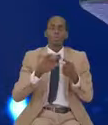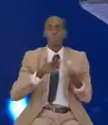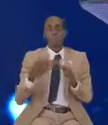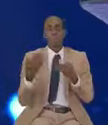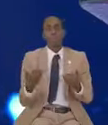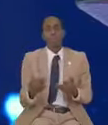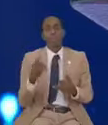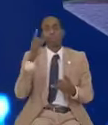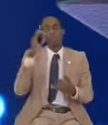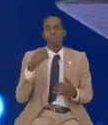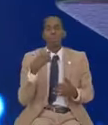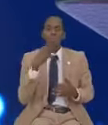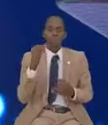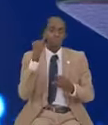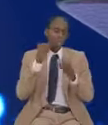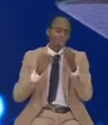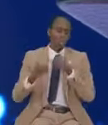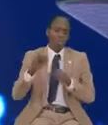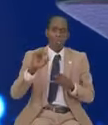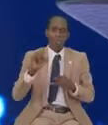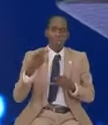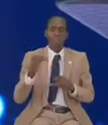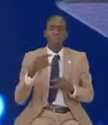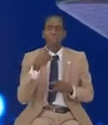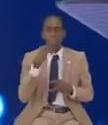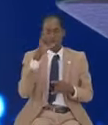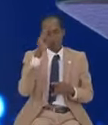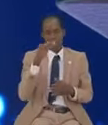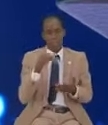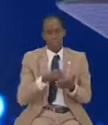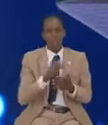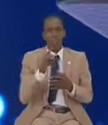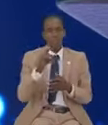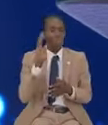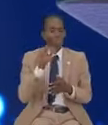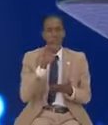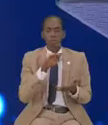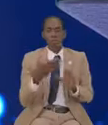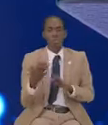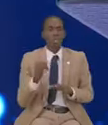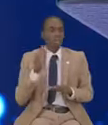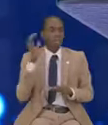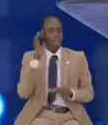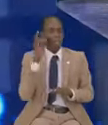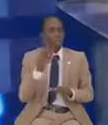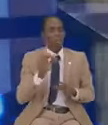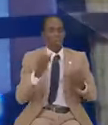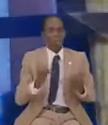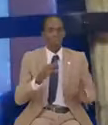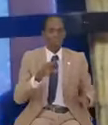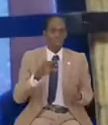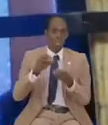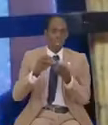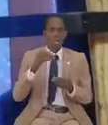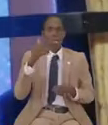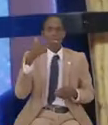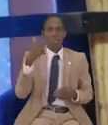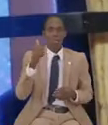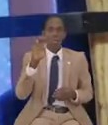essaye va lui dire je vais le guérir je lui je lui donne qu'un